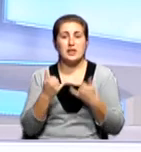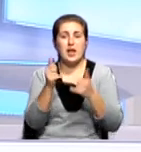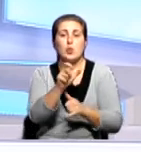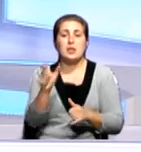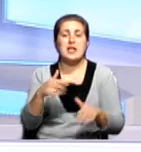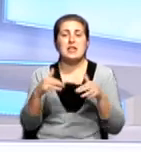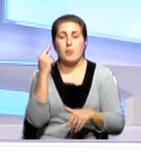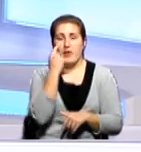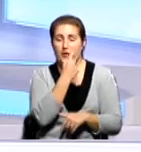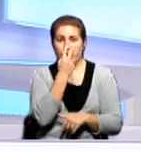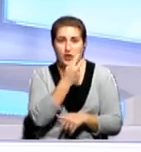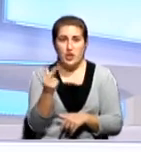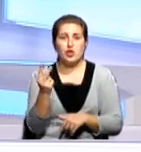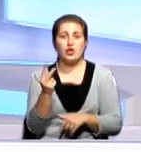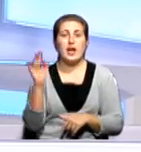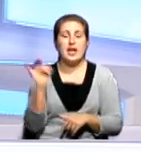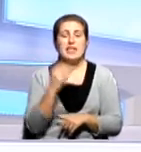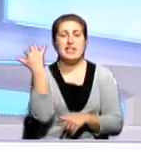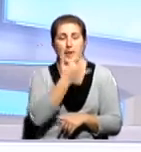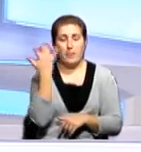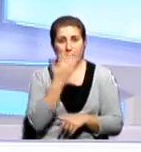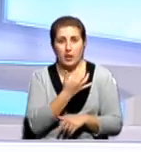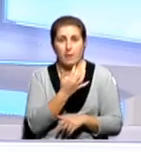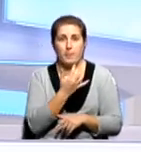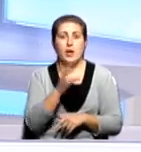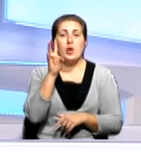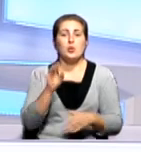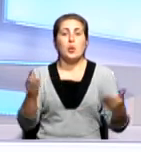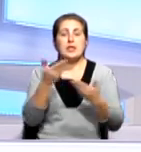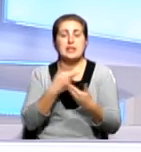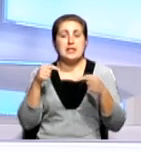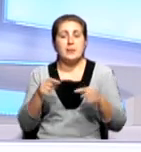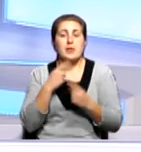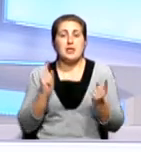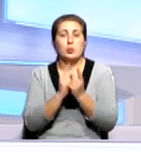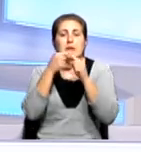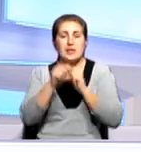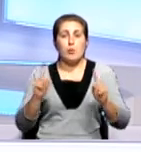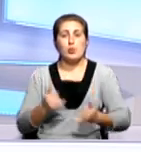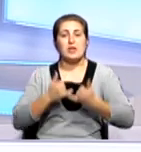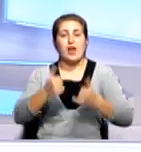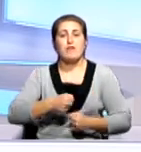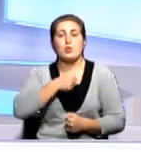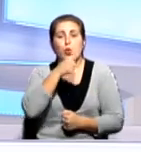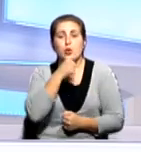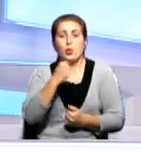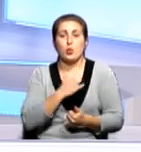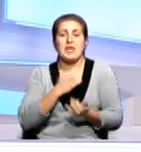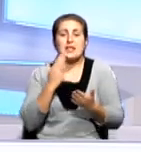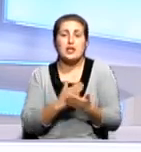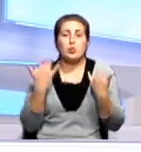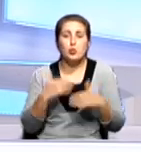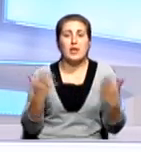слабовидящих и слепых но здесь мы столкнулись с тем что да для взрослых У нас есть уже